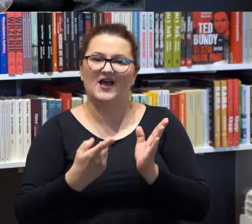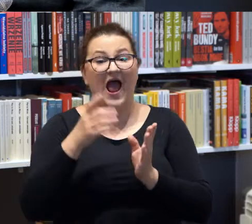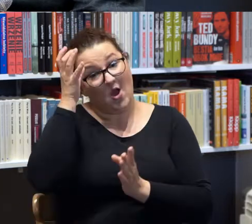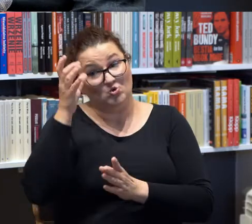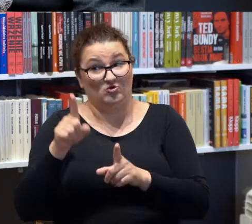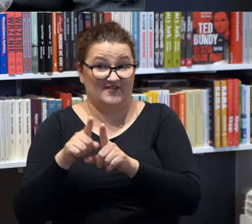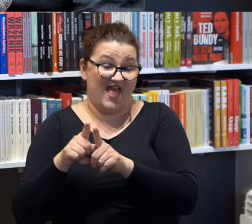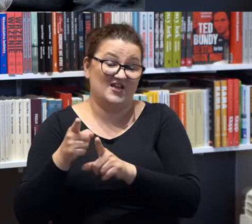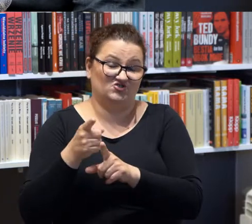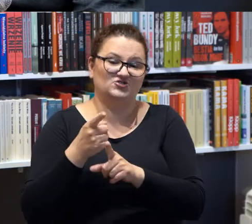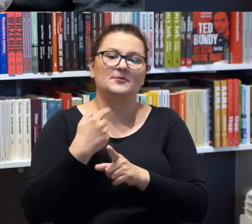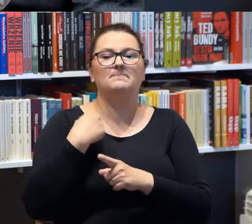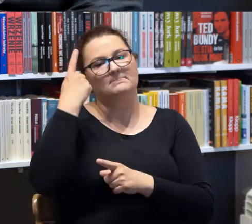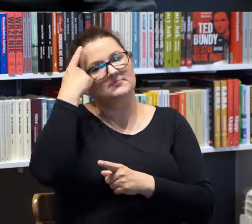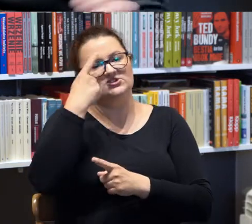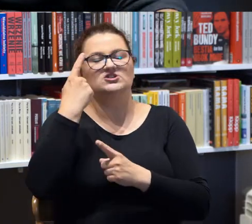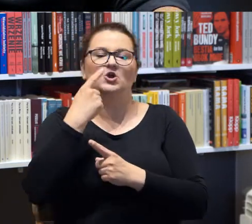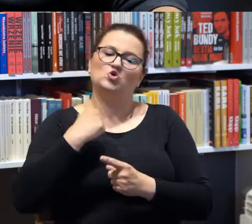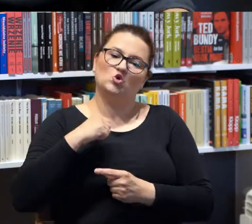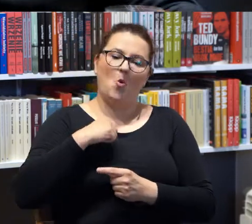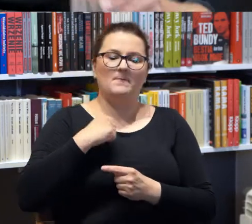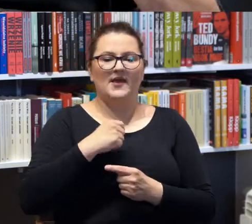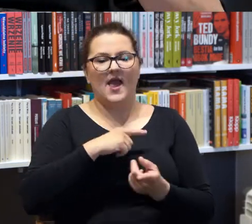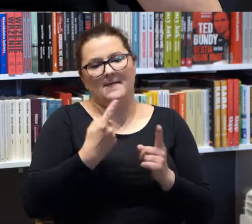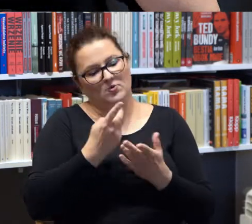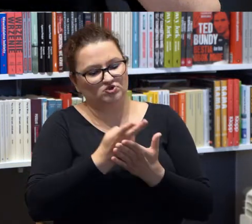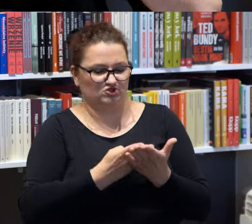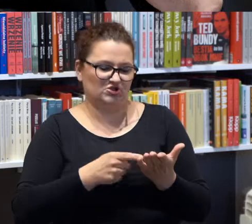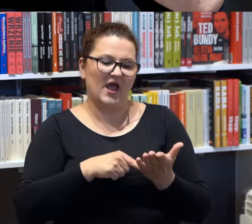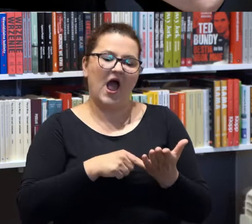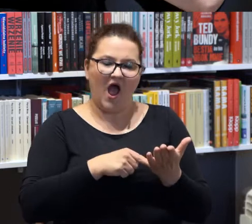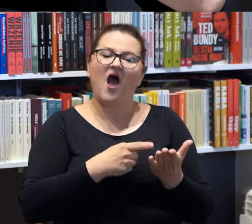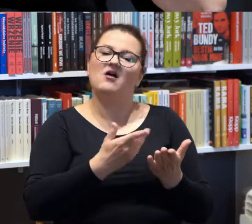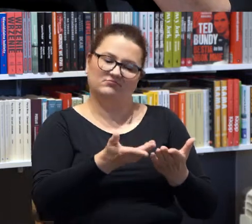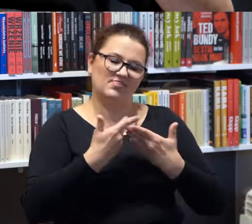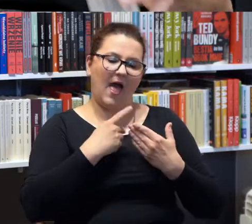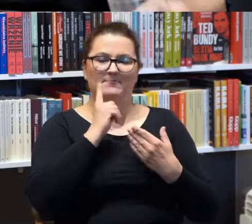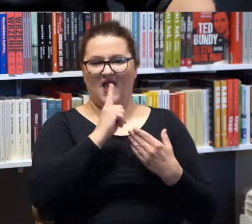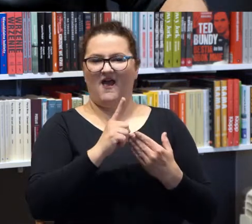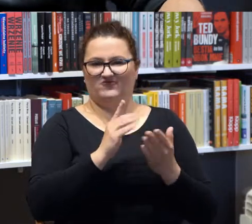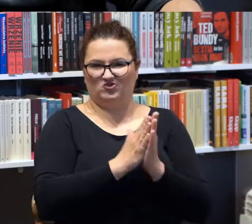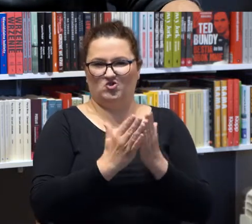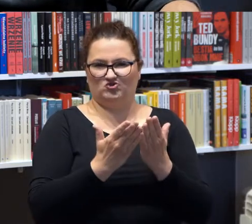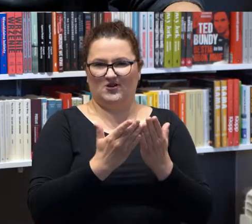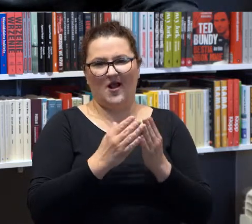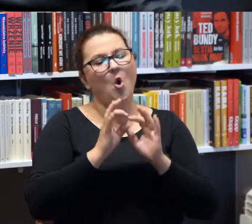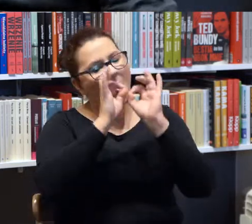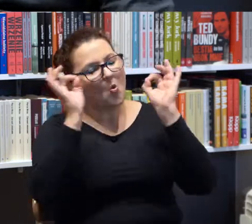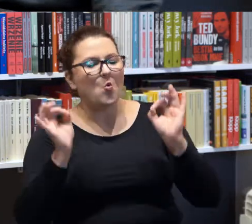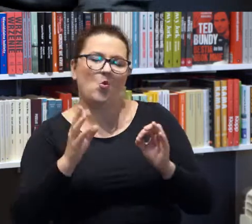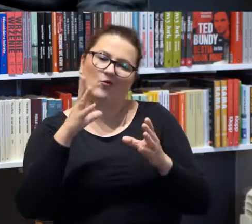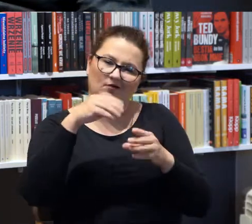też, myśli o sobie albo właśnie o tej książce, którą czyta, że ta książka nam dostarczy jakiejś prawdy, jakiejś obiektywności, że